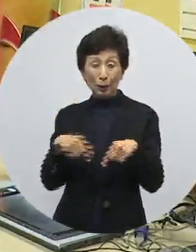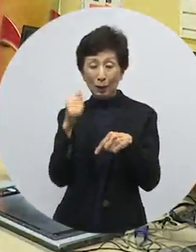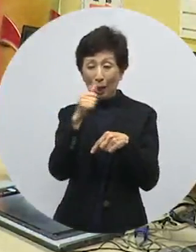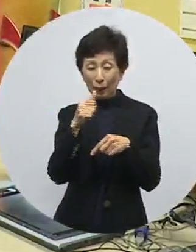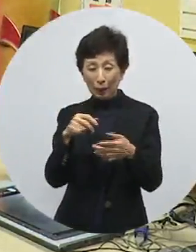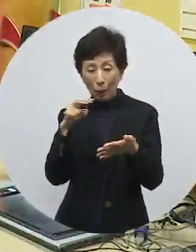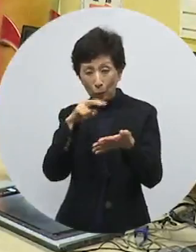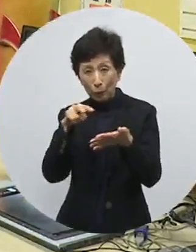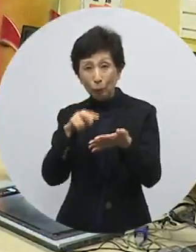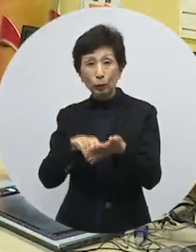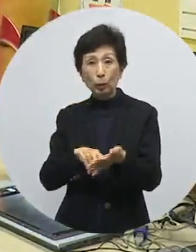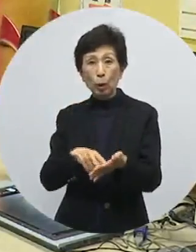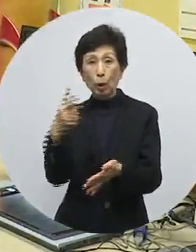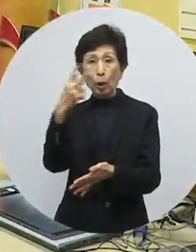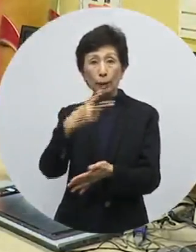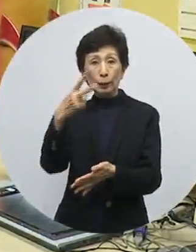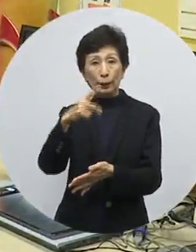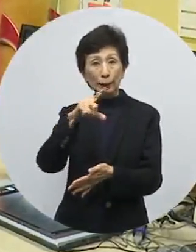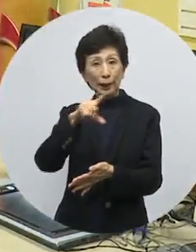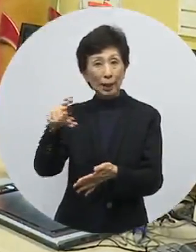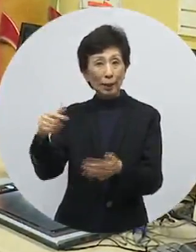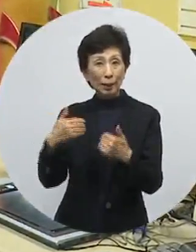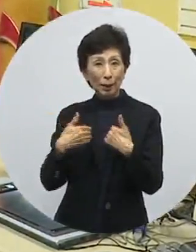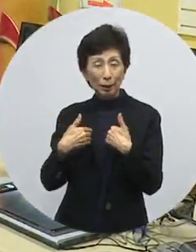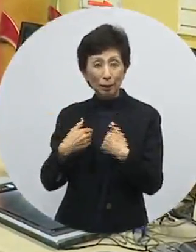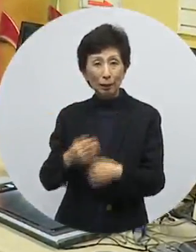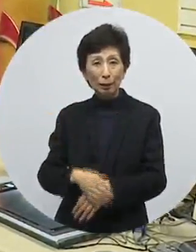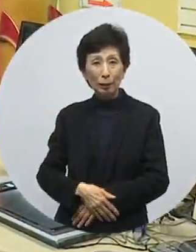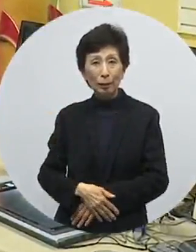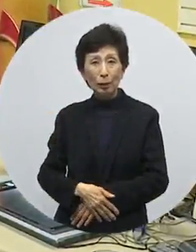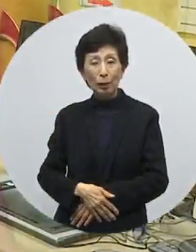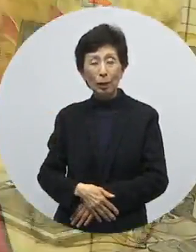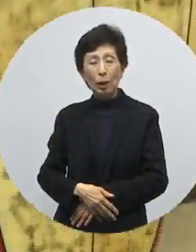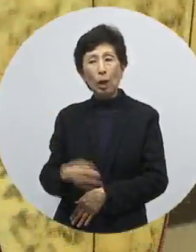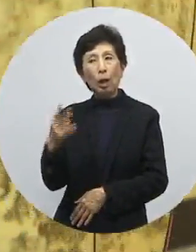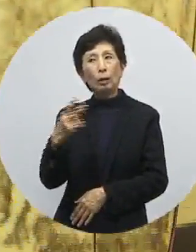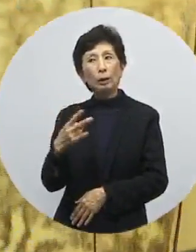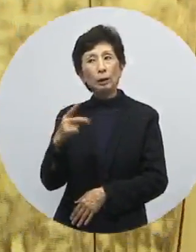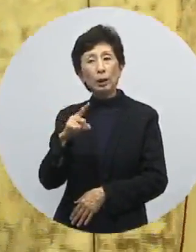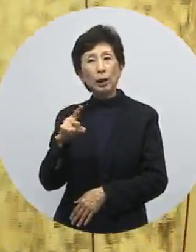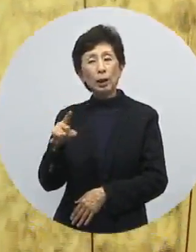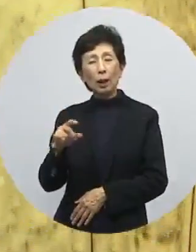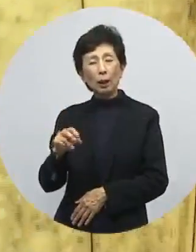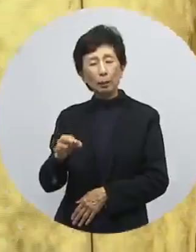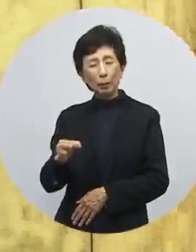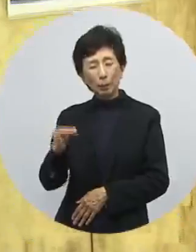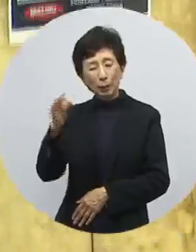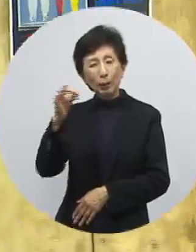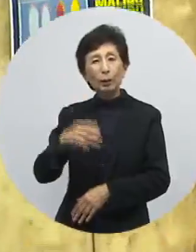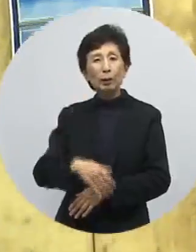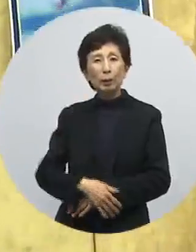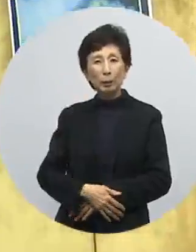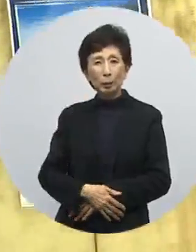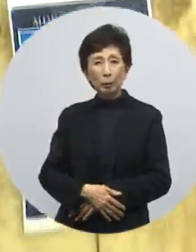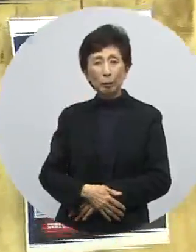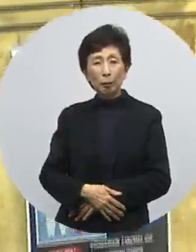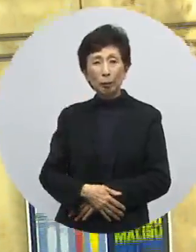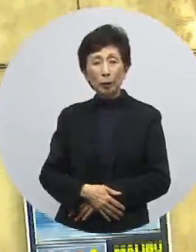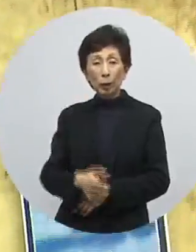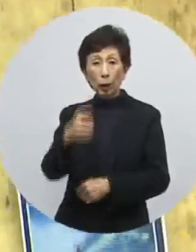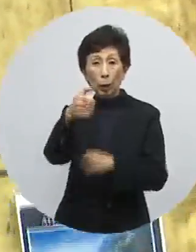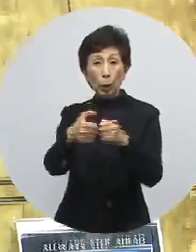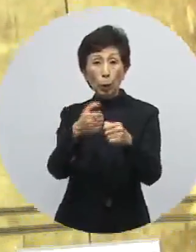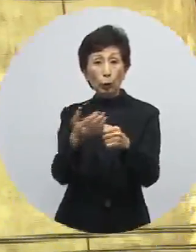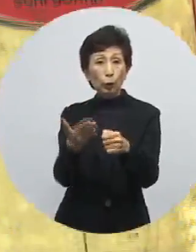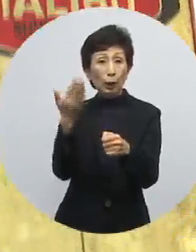を見ますと2000円ですね。 2000円、 で2000円っていうのは相当厳しい、はい、あの段階だったんですね。50 年前